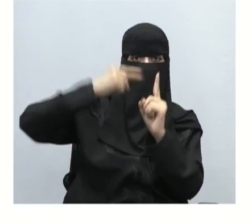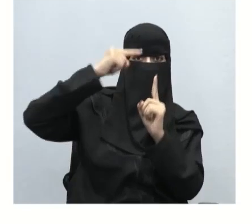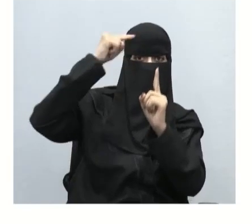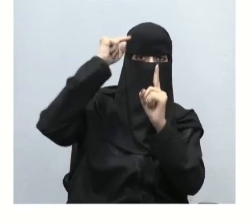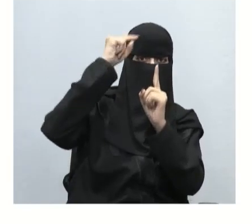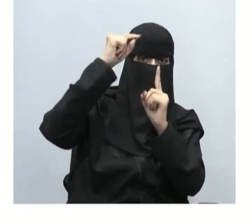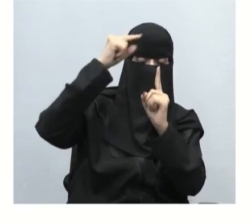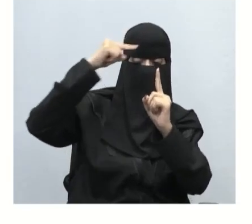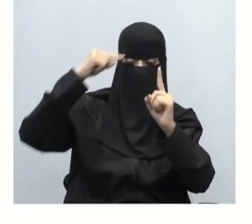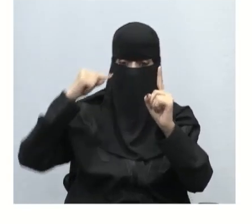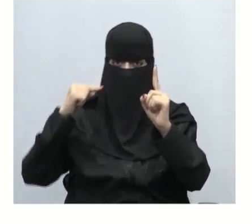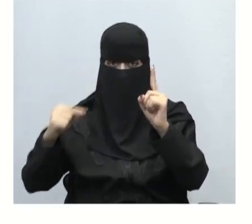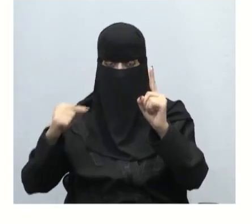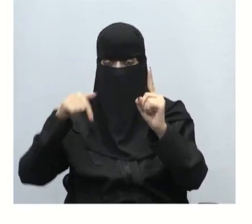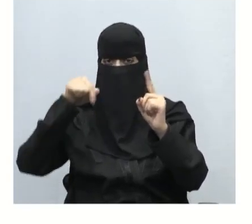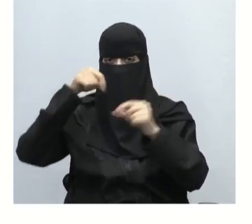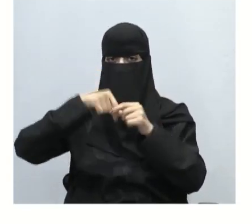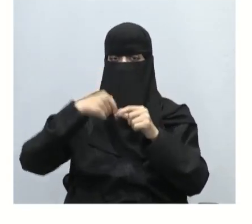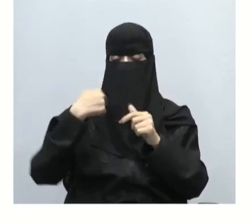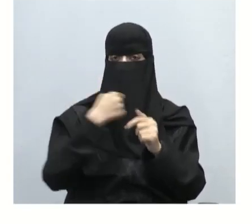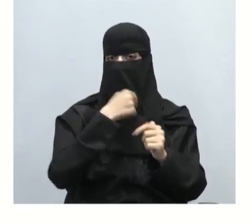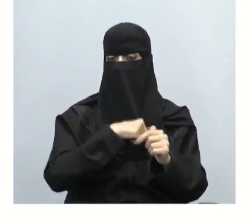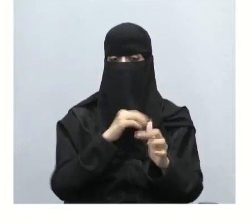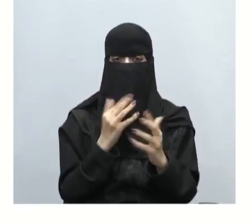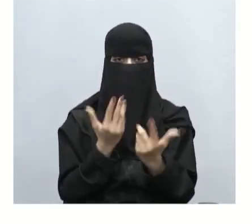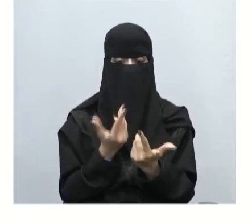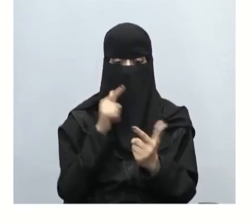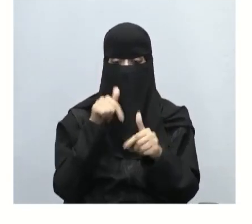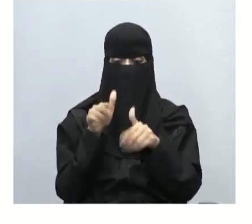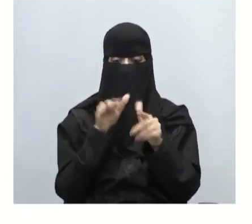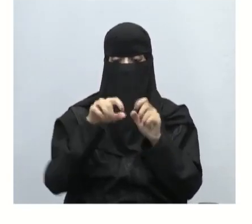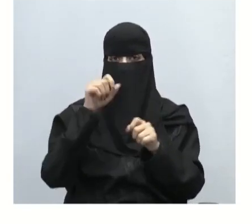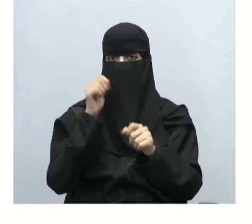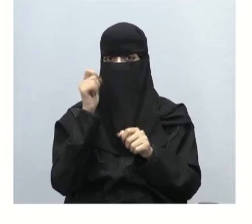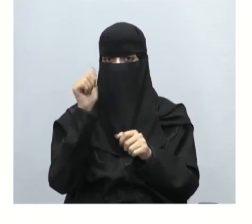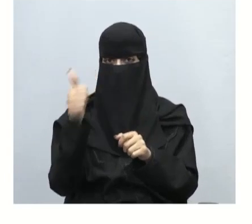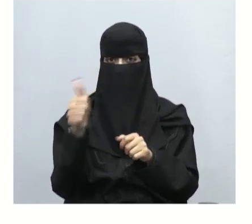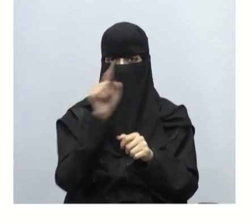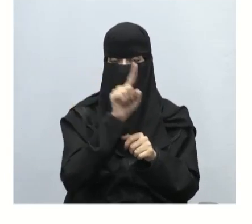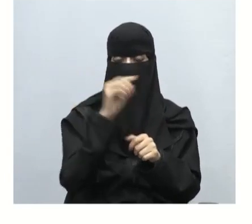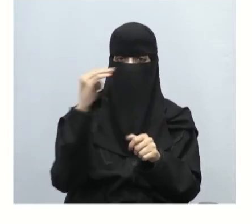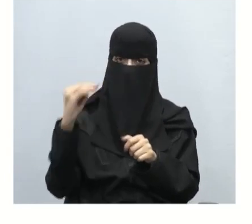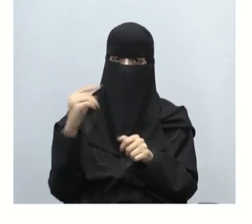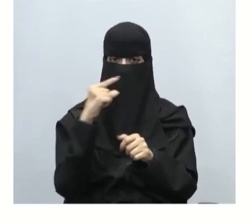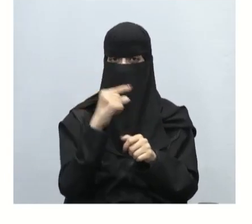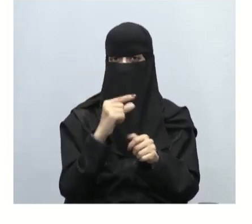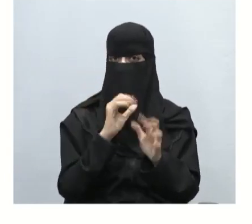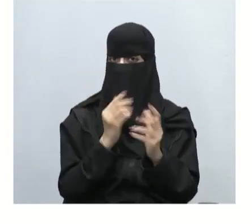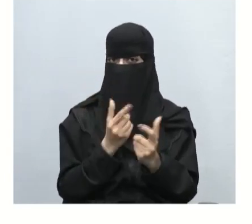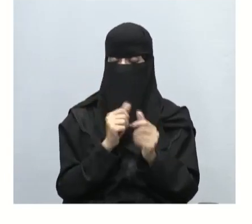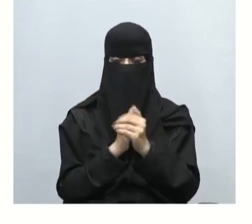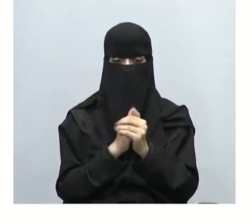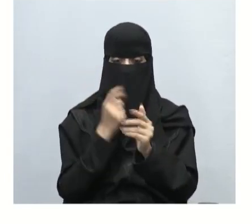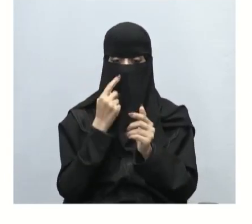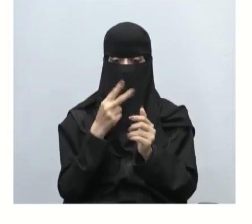مترا ام البديل بء 3772 مترا ام البديل ج 380 مترا ام